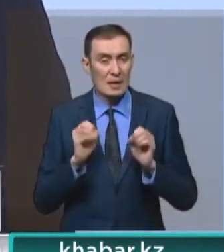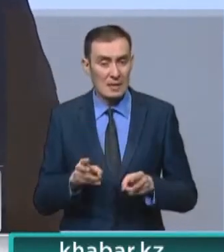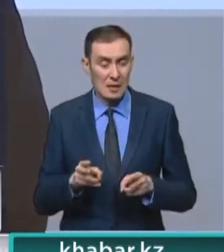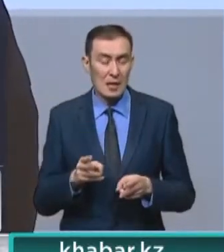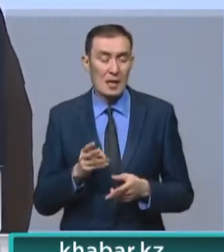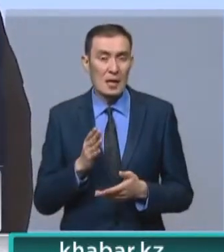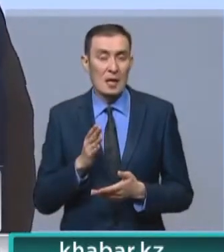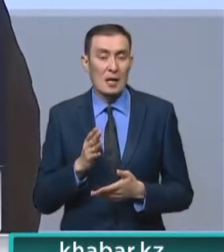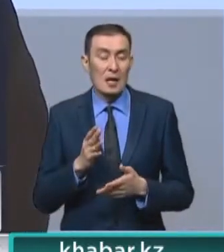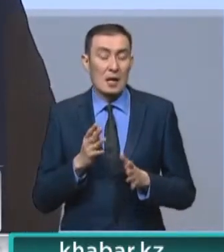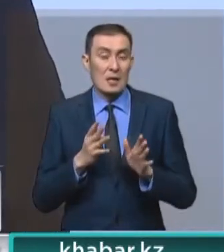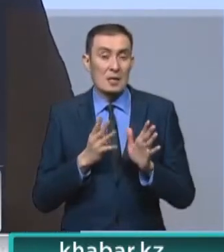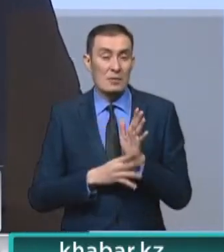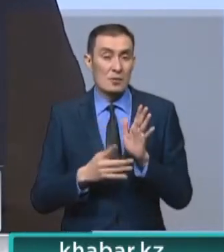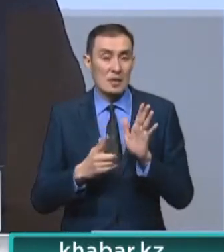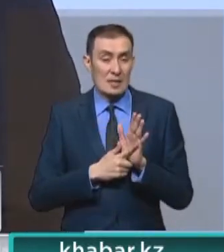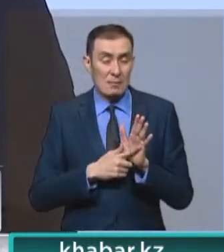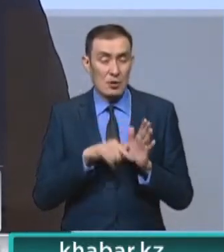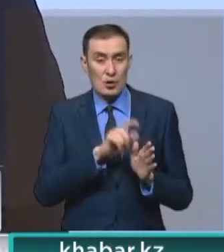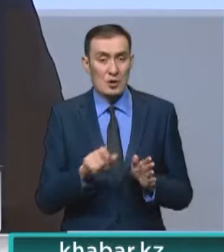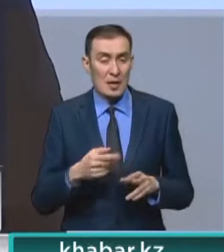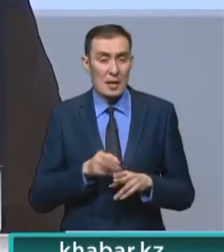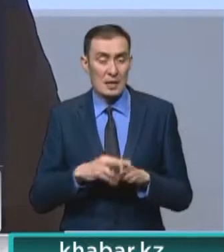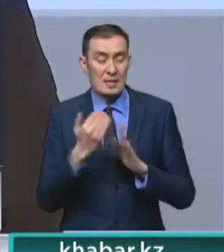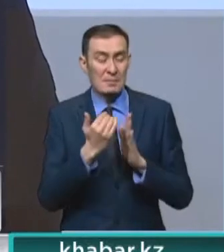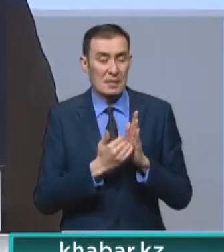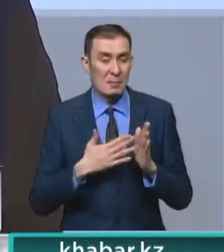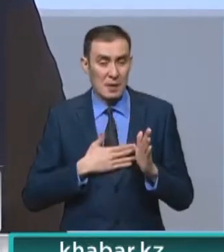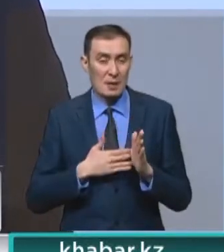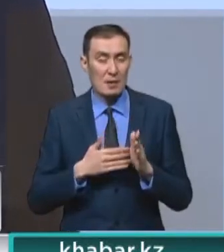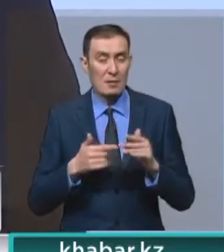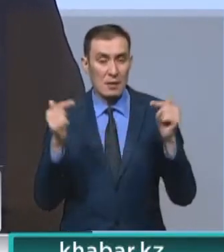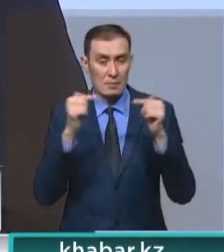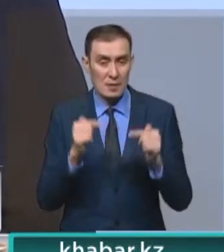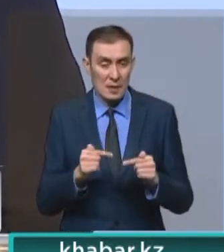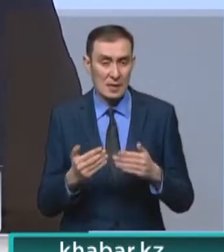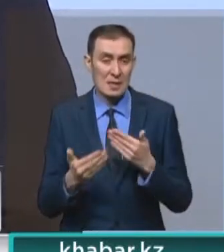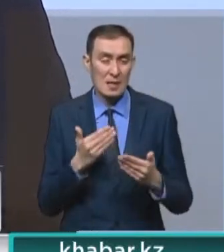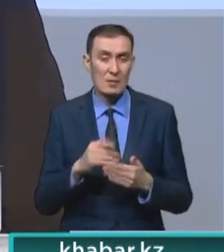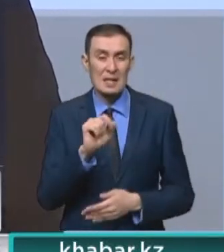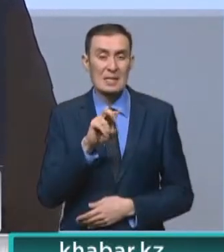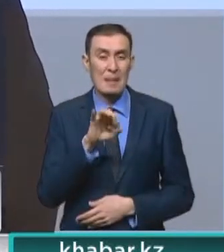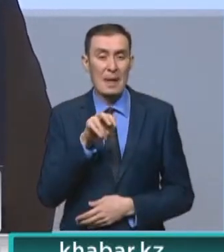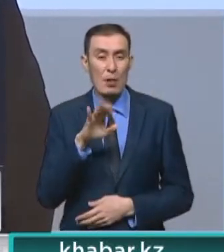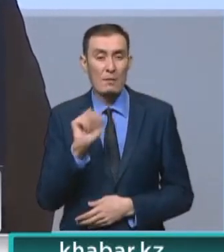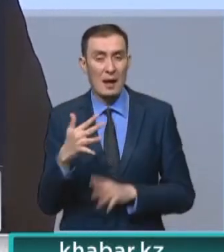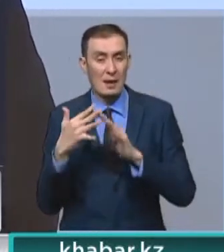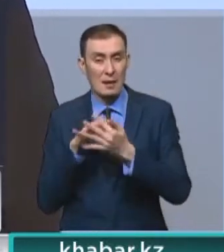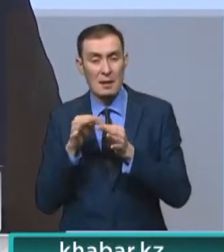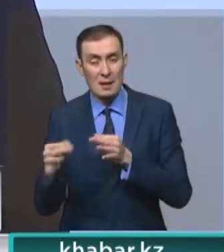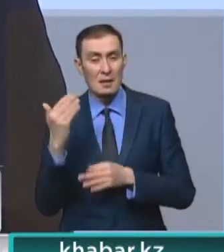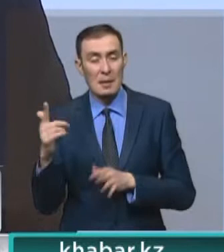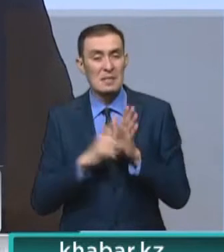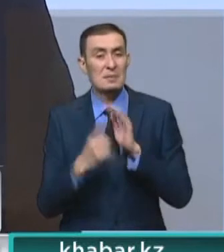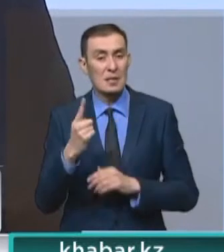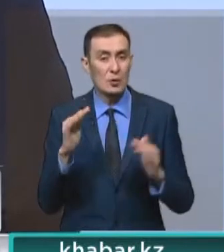проживает 497 жителей. Этот список мы актуализировали. Если брать по Забеловке, то там